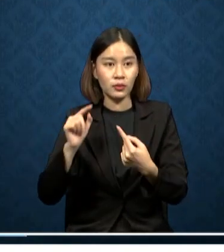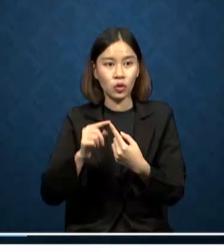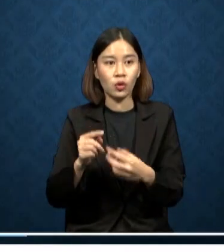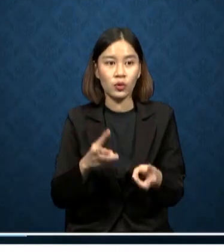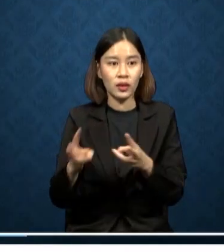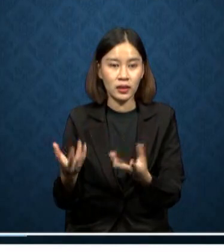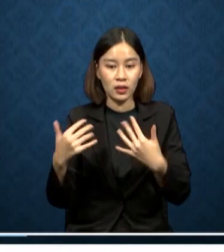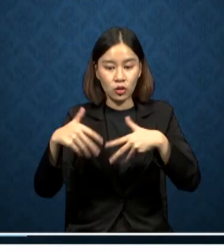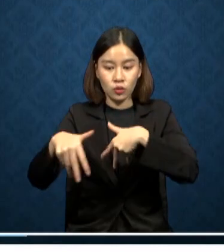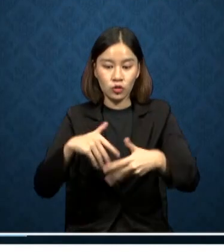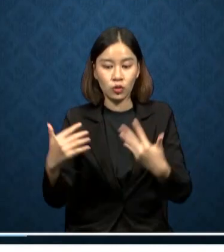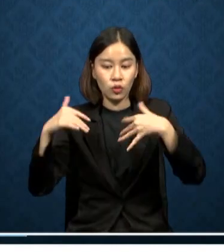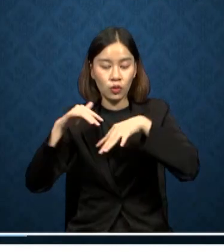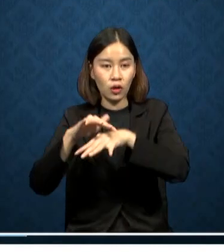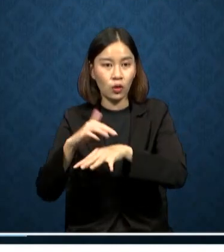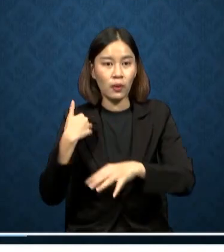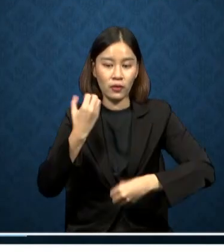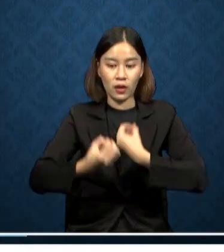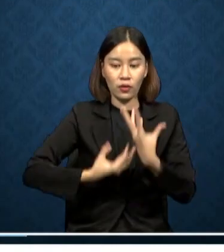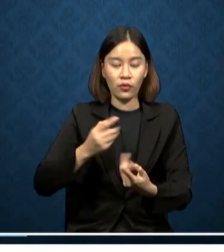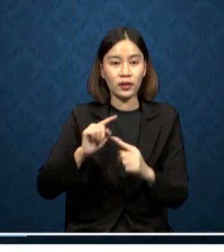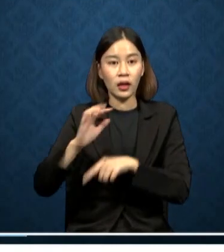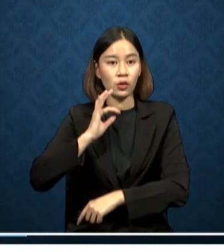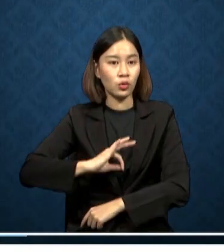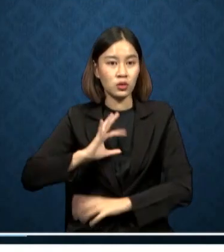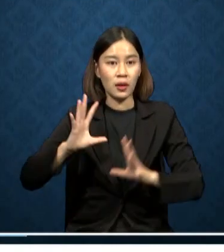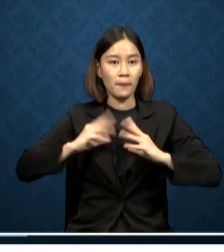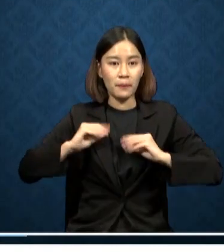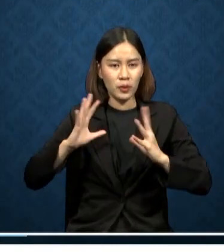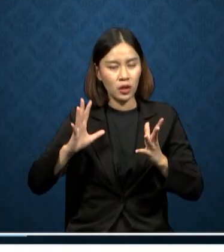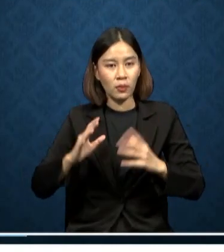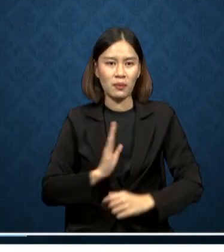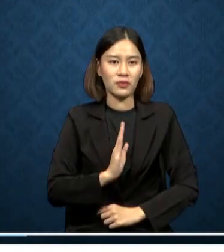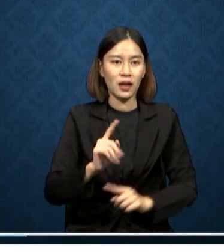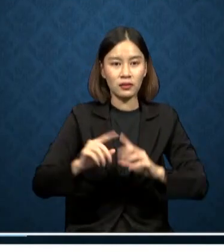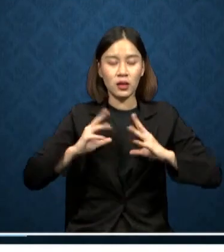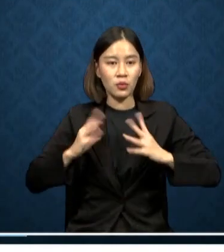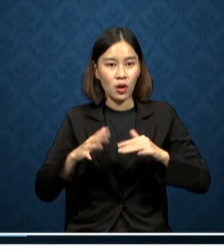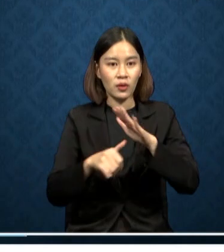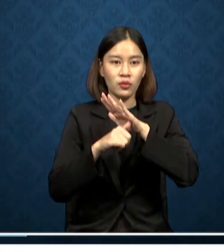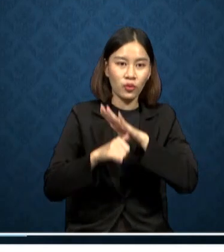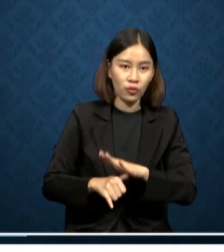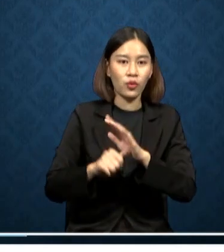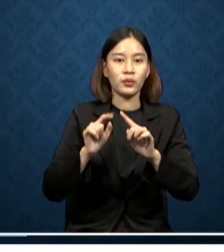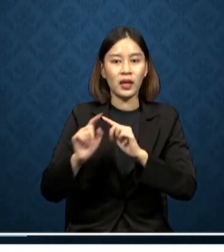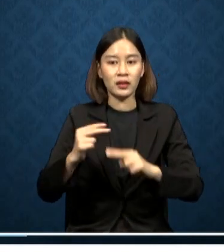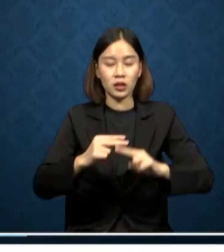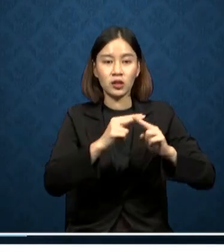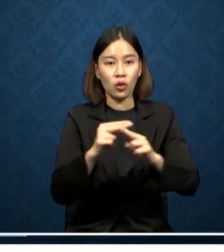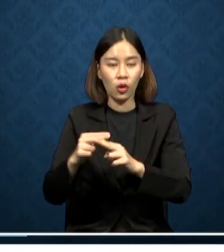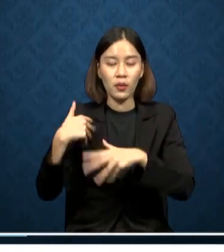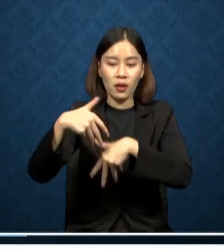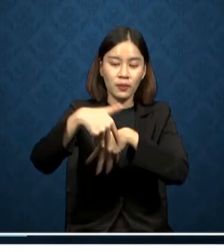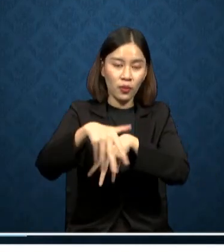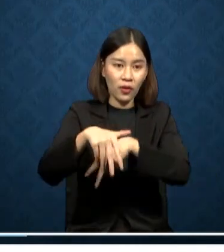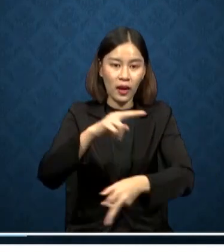แนวรมนี้เป็มลชนจะแดงออกถึความรู้สึกไม่รัความเป็นทำการถูกกฎททั้งอตรรักษ์ได้ขึ้นไ้เพหาแนว